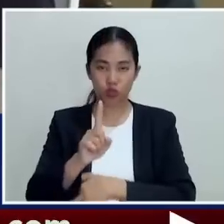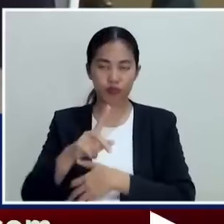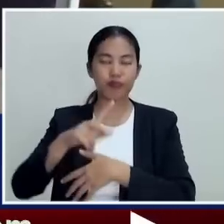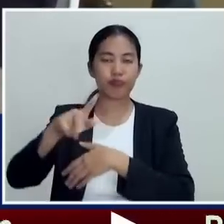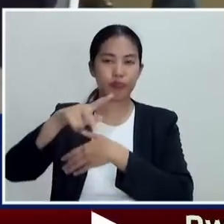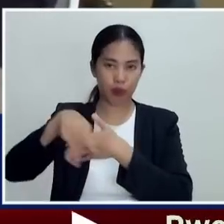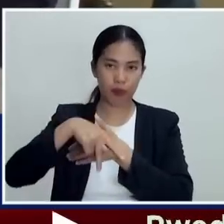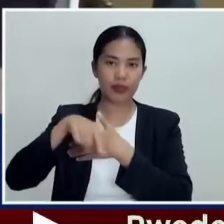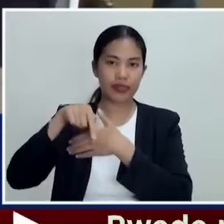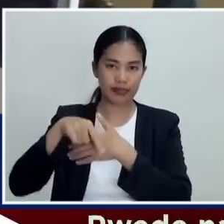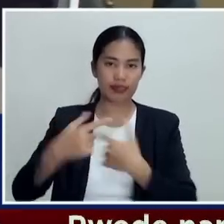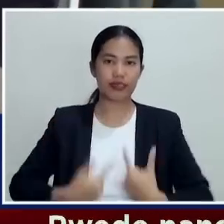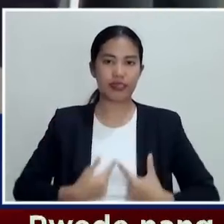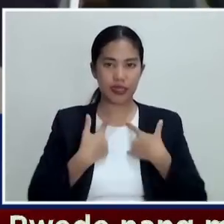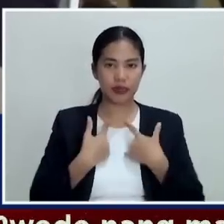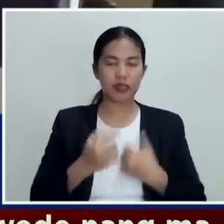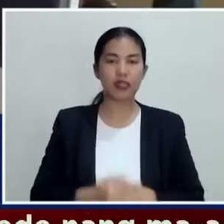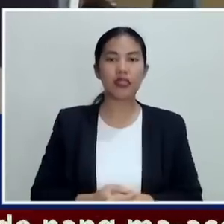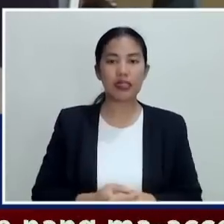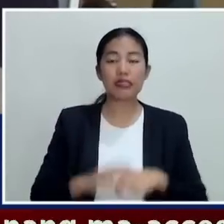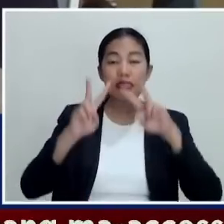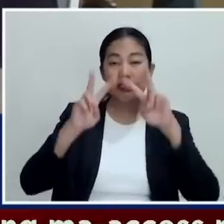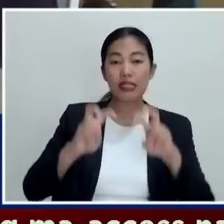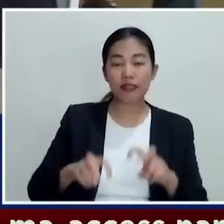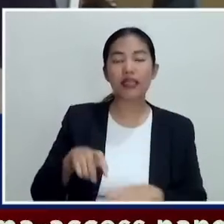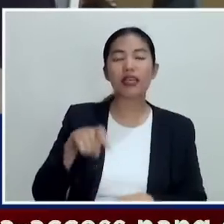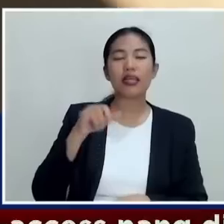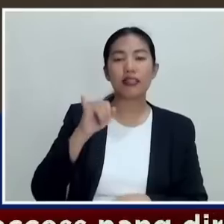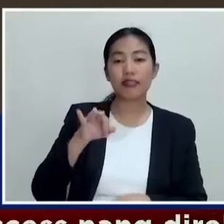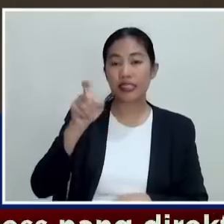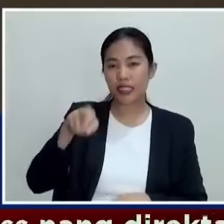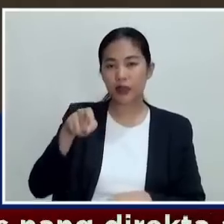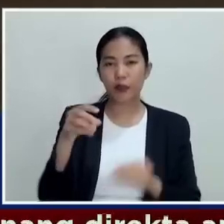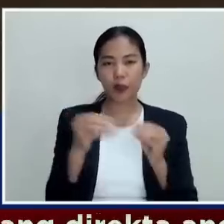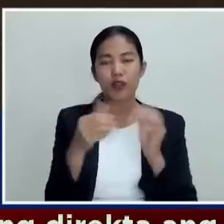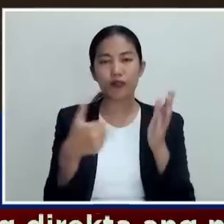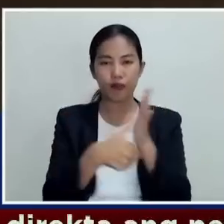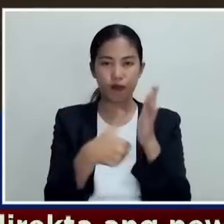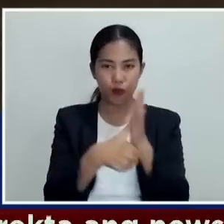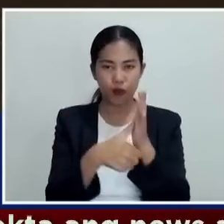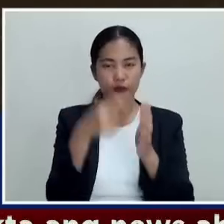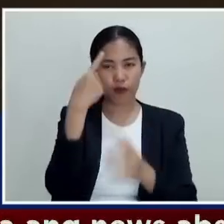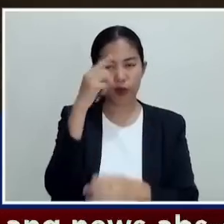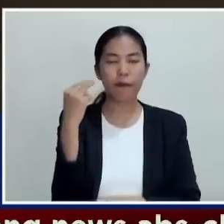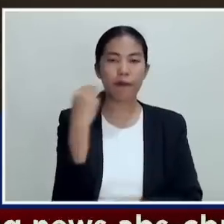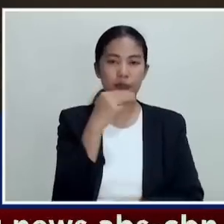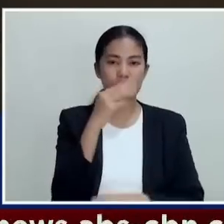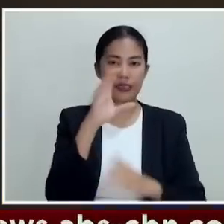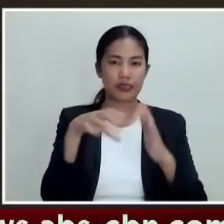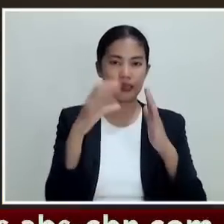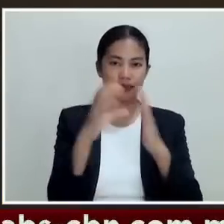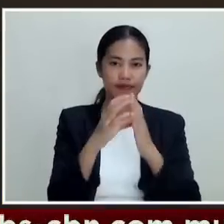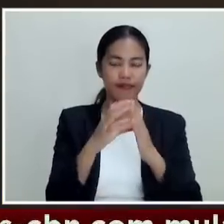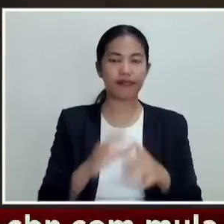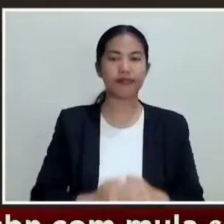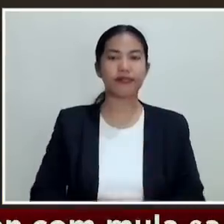karagdagang plebisito sa Marawi City. Bianca Dava, ABS-CBN News.